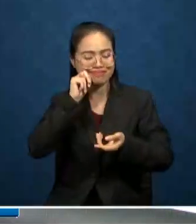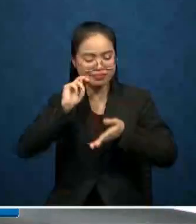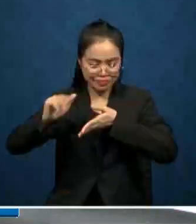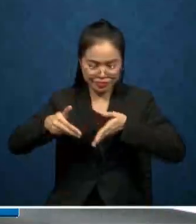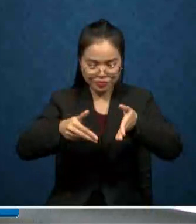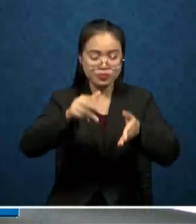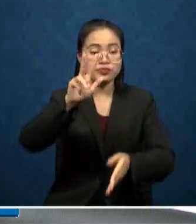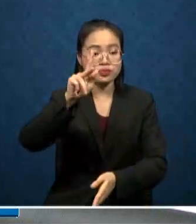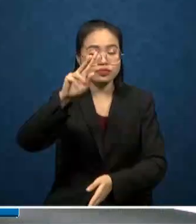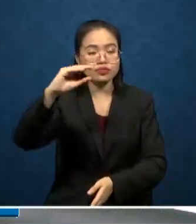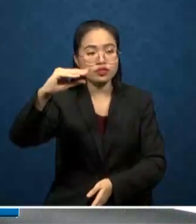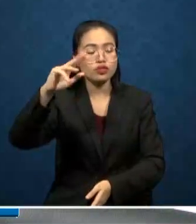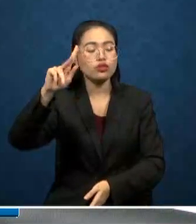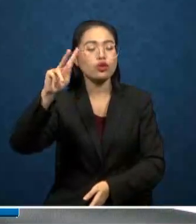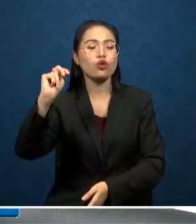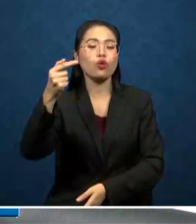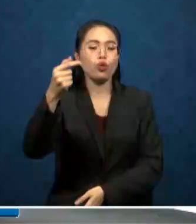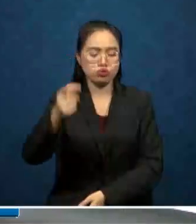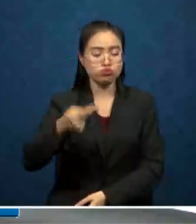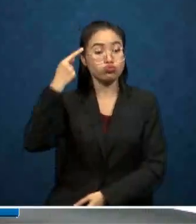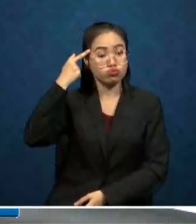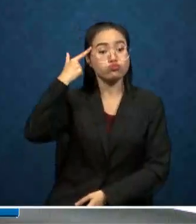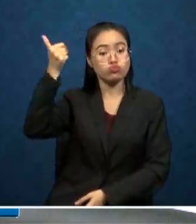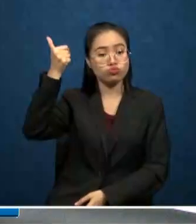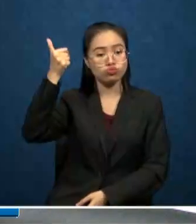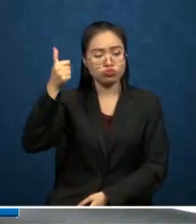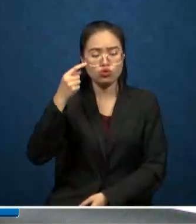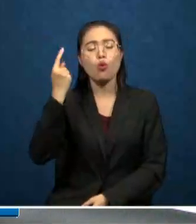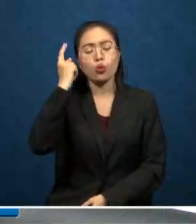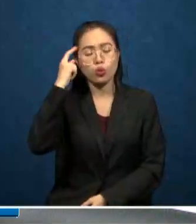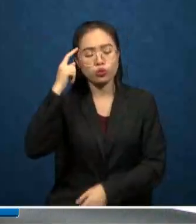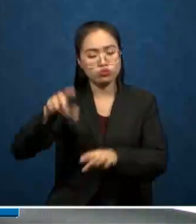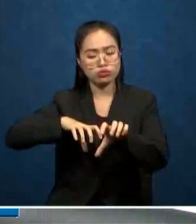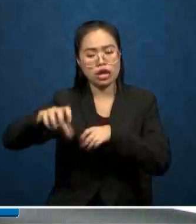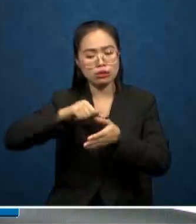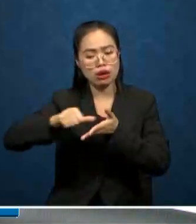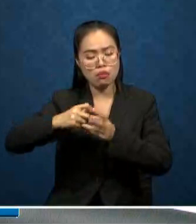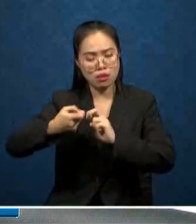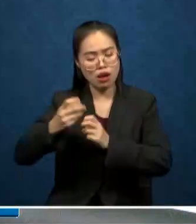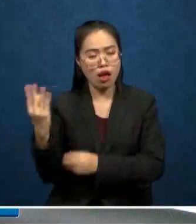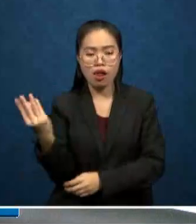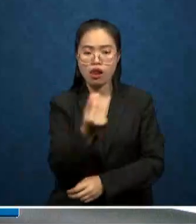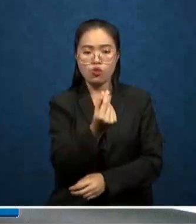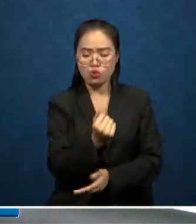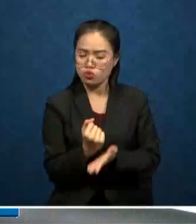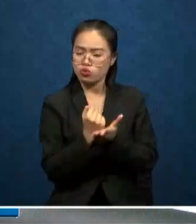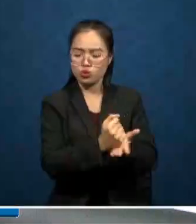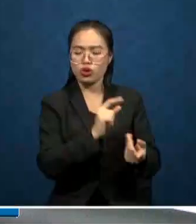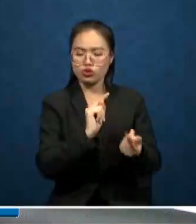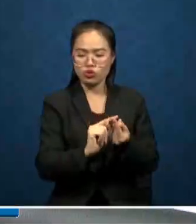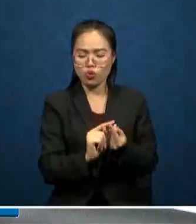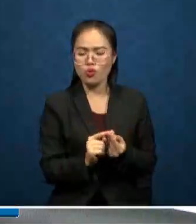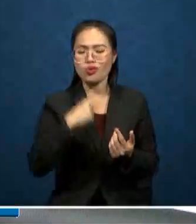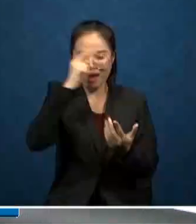คะต้องรู้เท่าทันนะคะและก็จัดการได้อย่างรวดเร็วเพื่อให้ประเทศไทยเป็นประเทศที่มีศักยภาพ